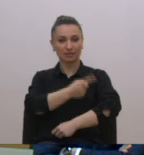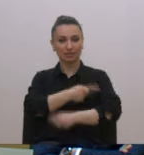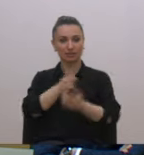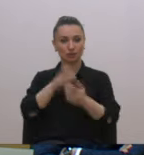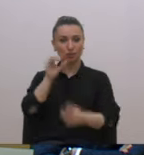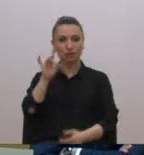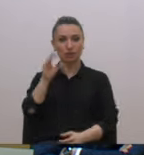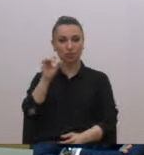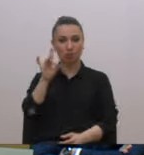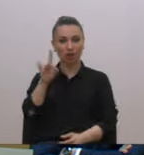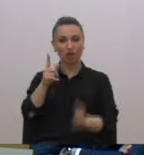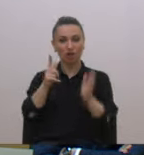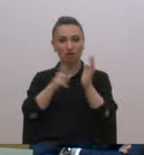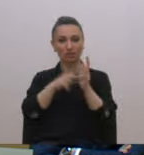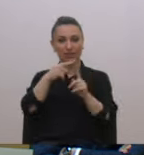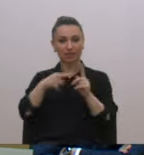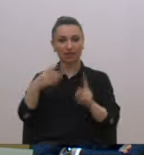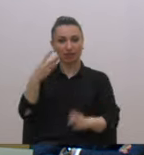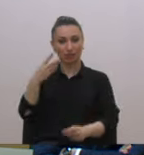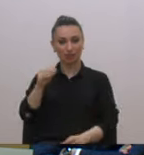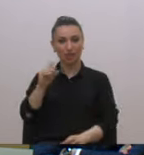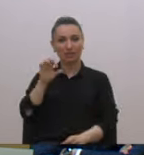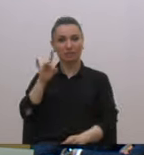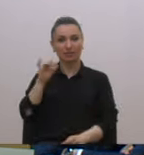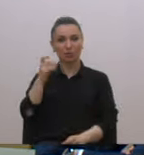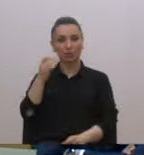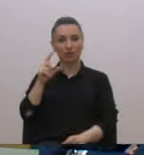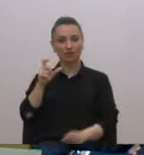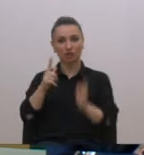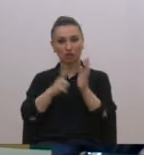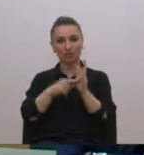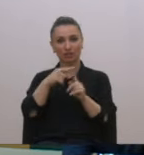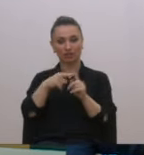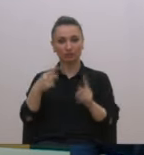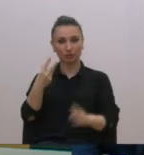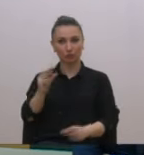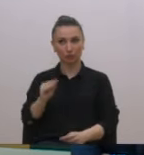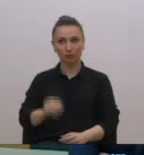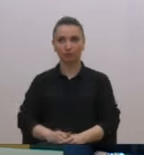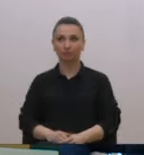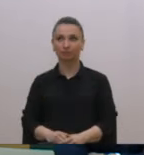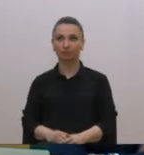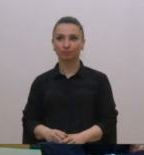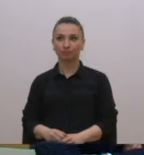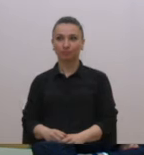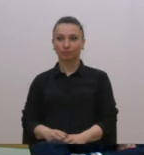სოზარ სუბარი 7.5 წუთი, შემდეგ დიმიტრი ხუნდაძე 7.5 წუთი.